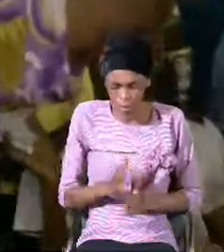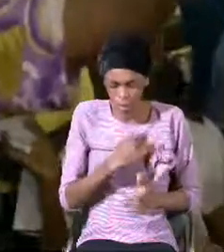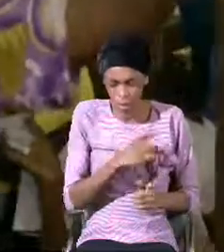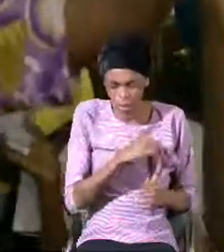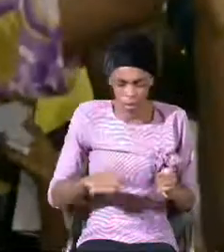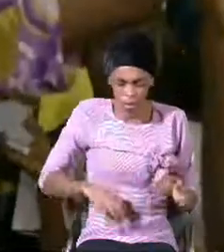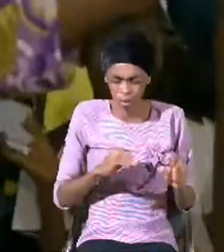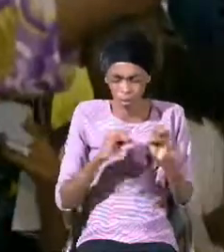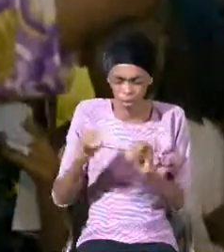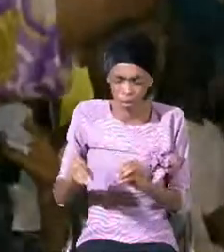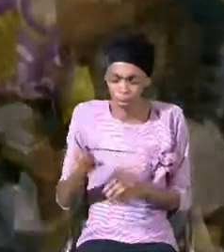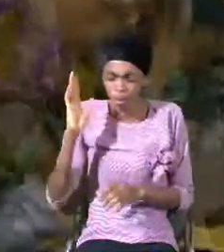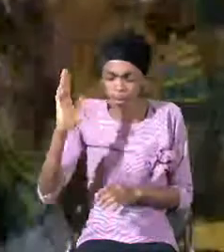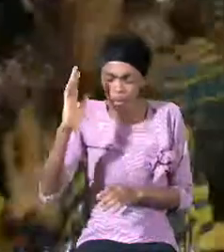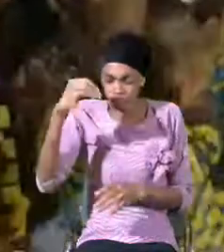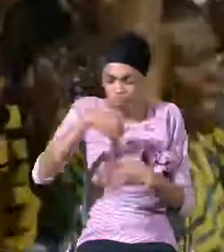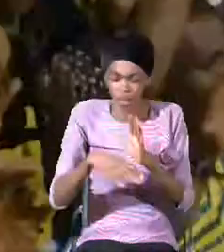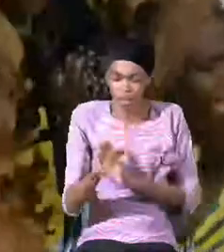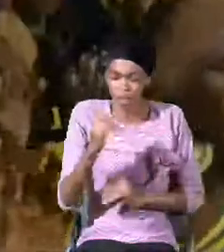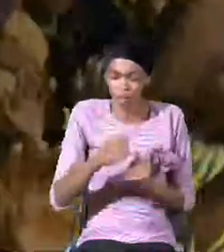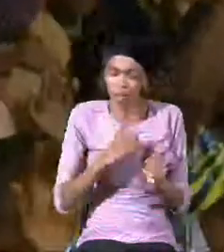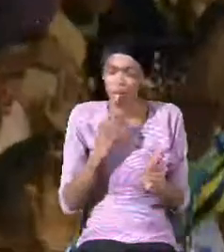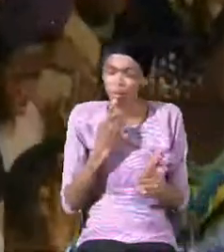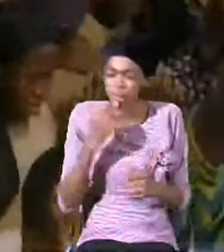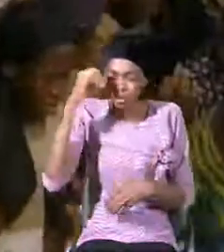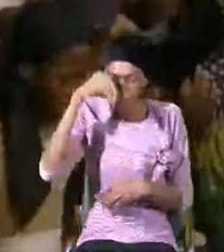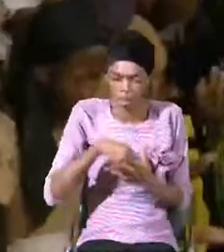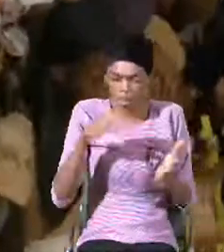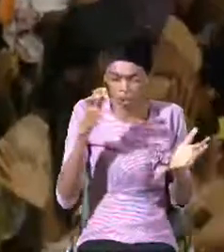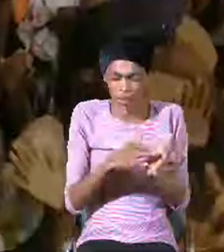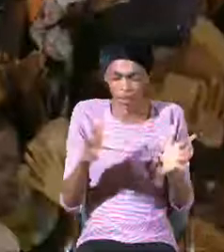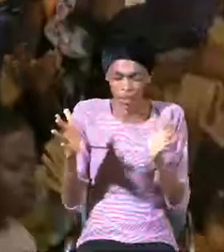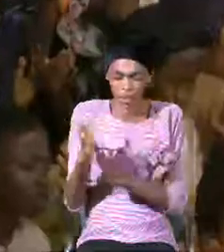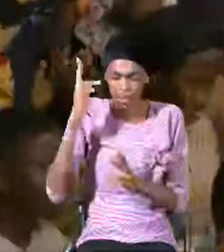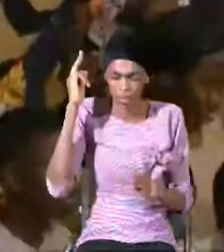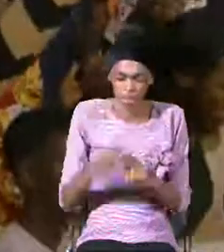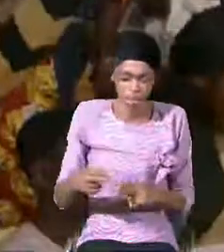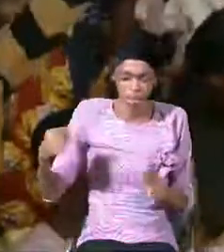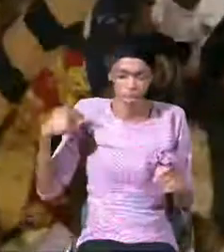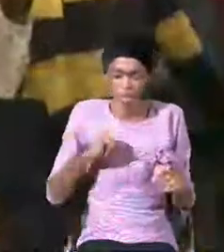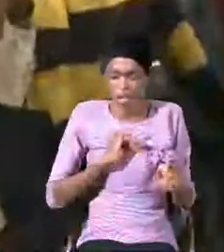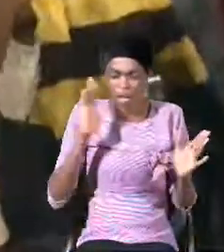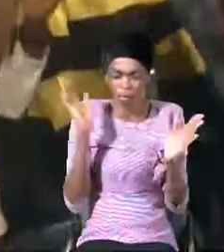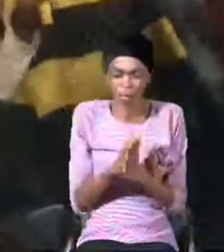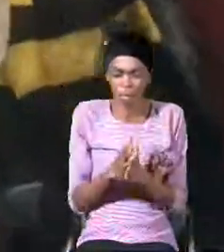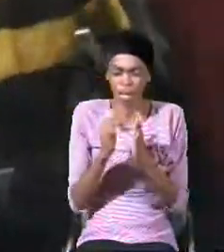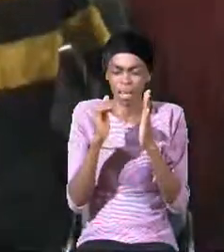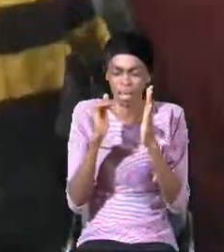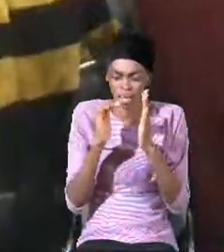Que le Seigneur mette un témoignage dans chaque bouche. Au nom de Jésus, j'ai prié.